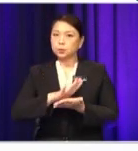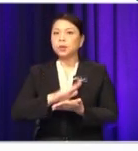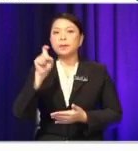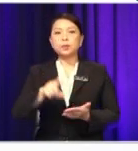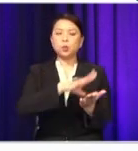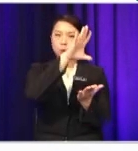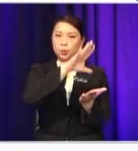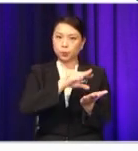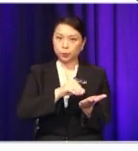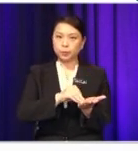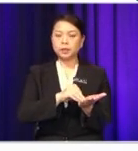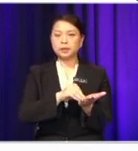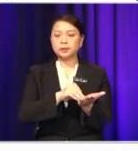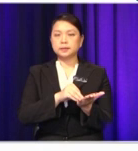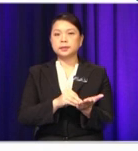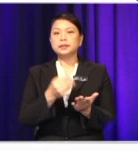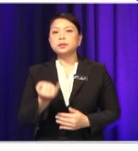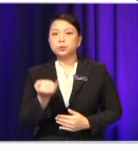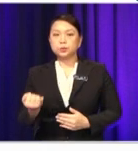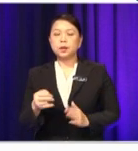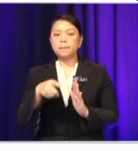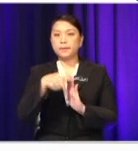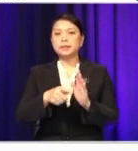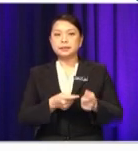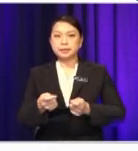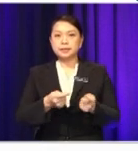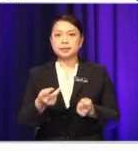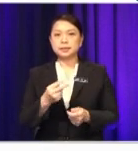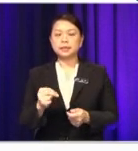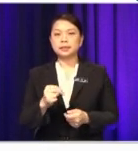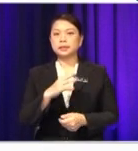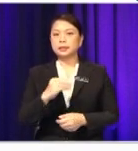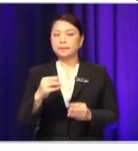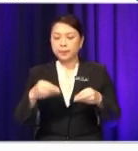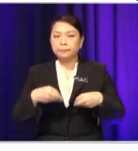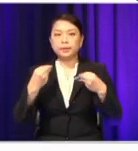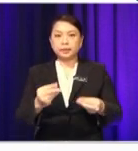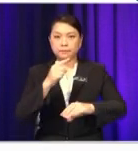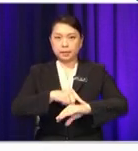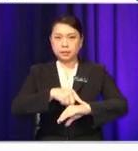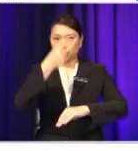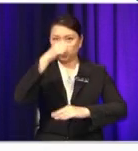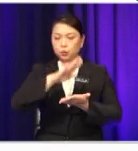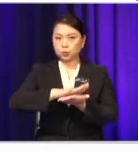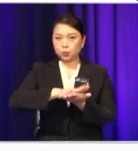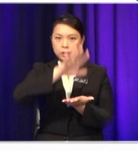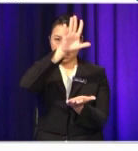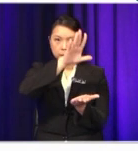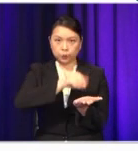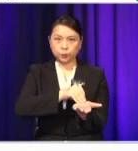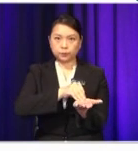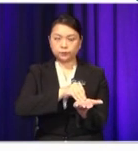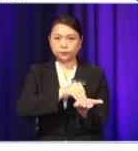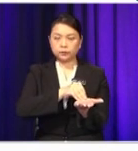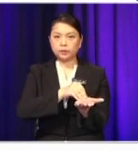turun instrumen pentaksiran. Ini diberikan tempohnya, diberikan masa untuk sekolah untuk memuat turun daripada sistem kita,